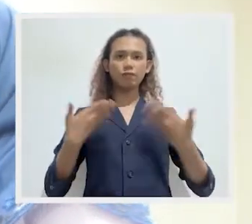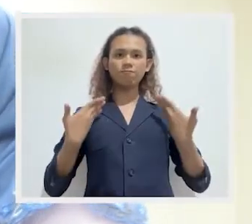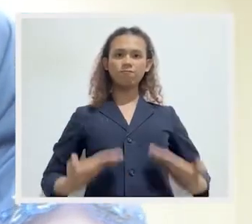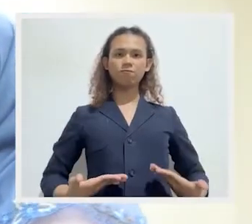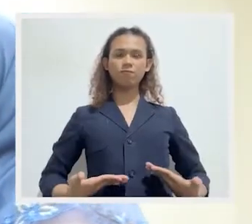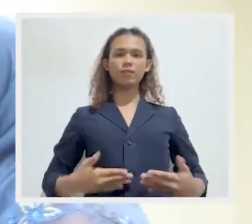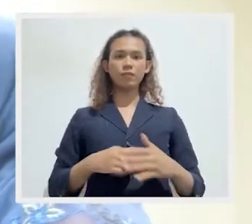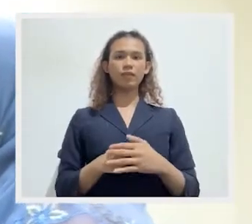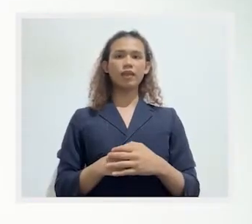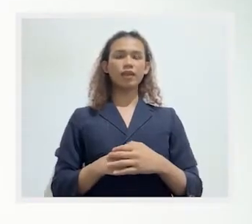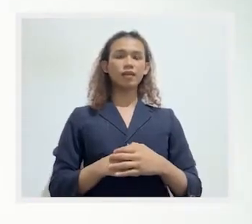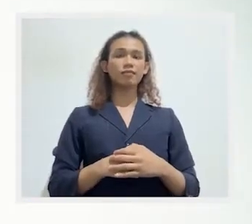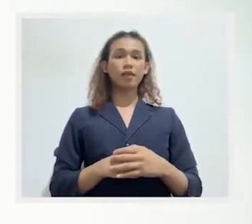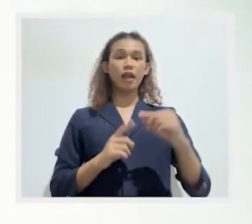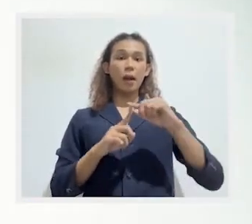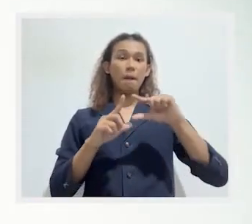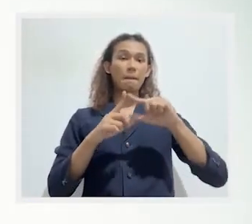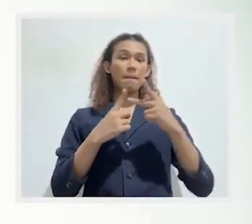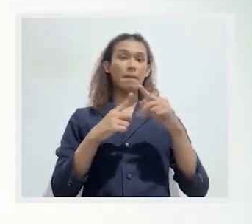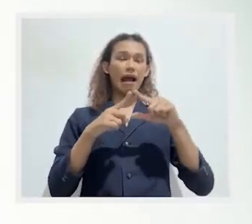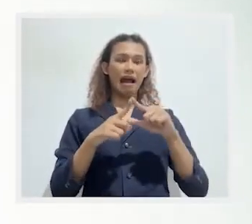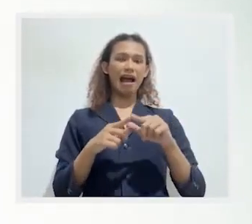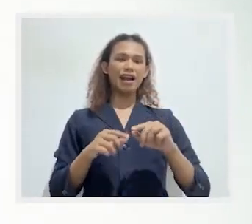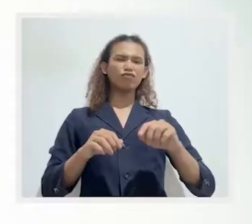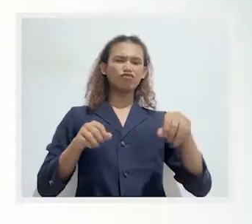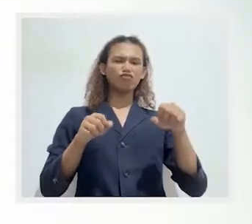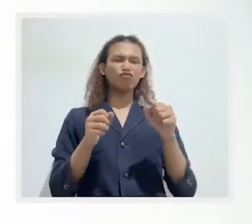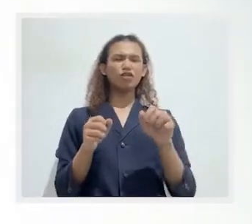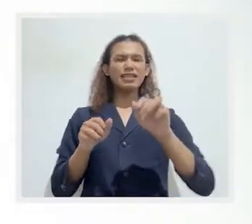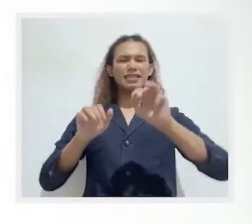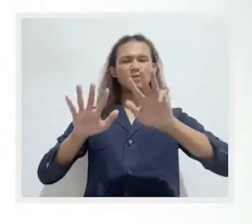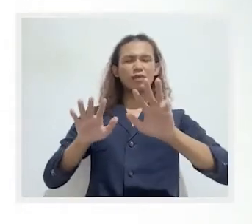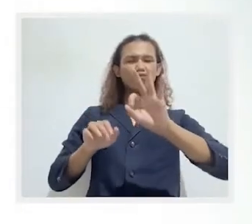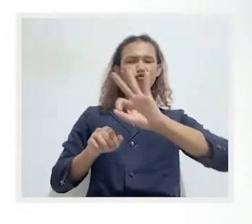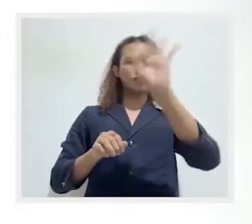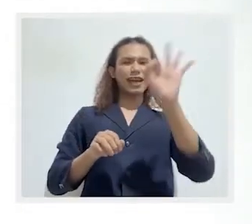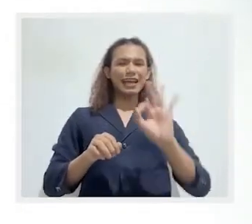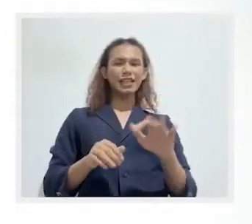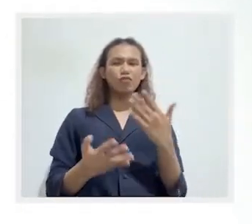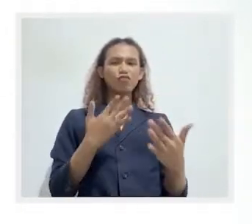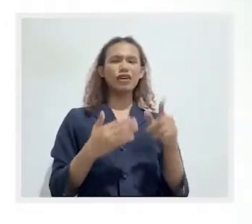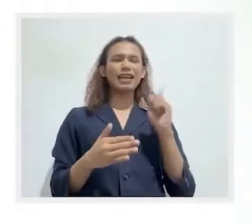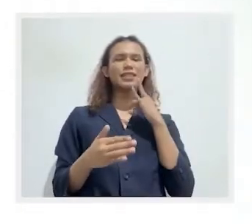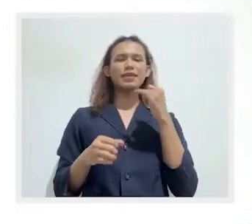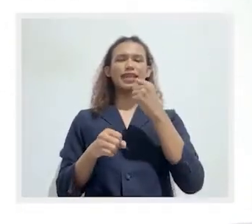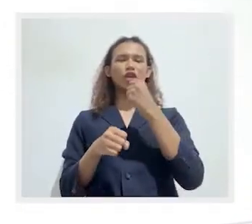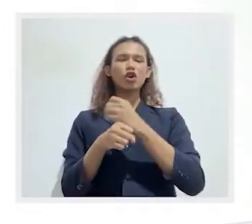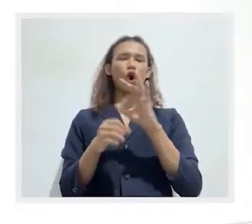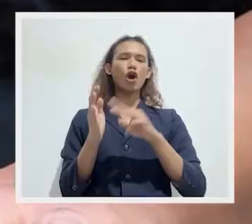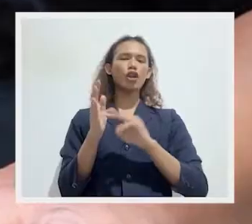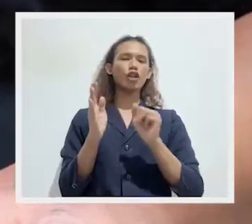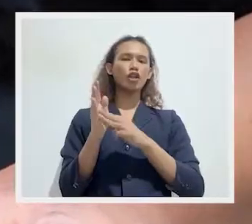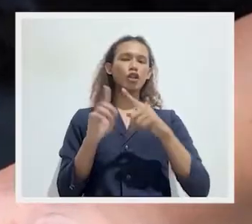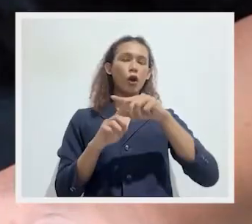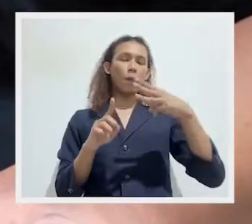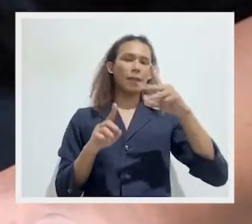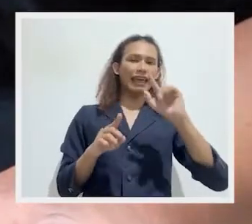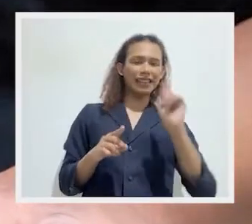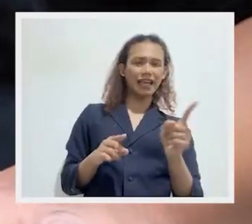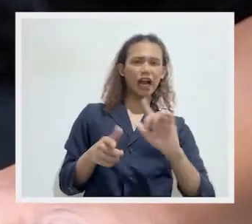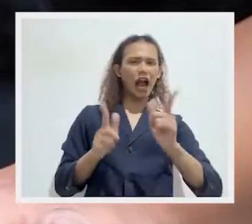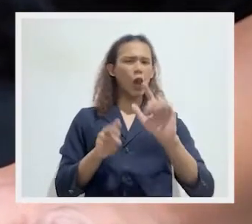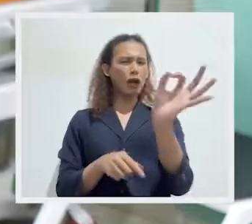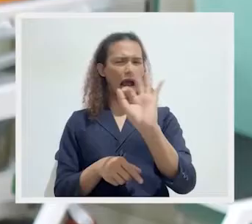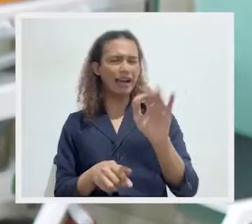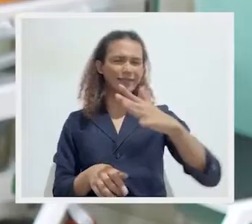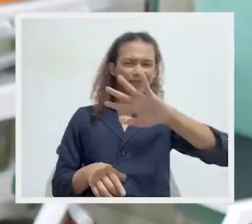bersandar, serta tulang kering dengan tulang paha membentuk 90 derajat. Bila ada, gunakan goniometer, bila tidak ada, cukup